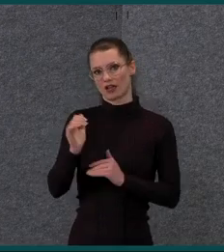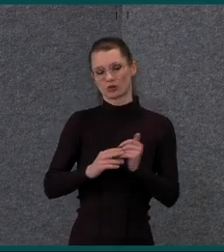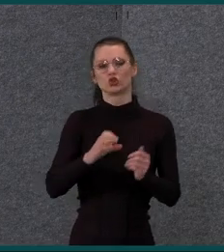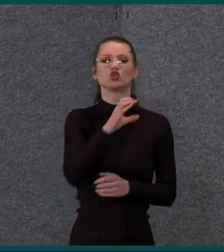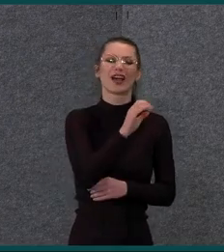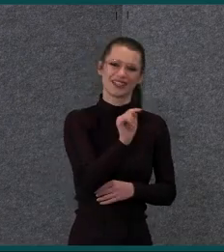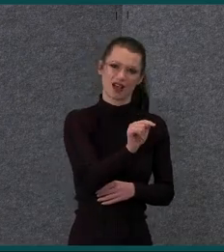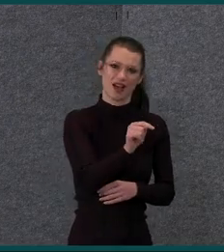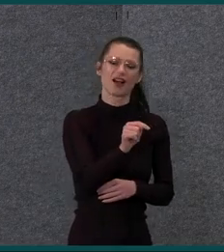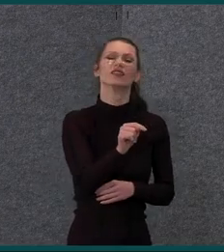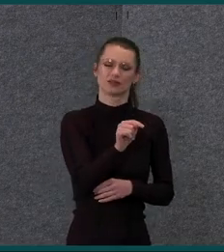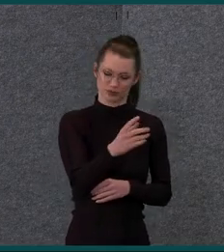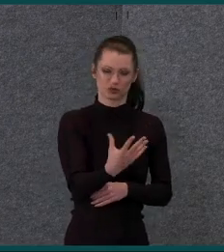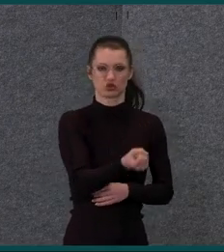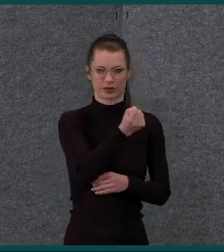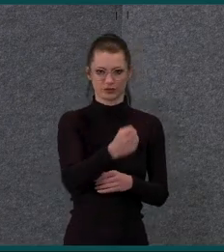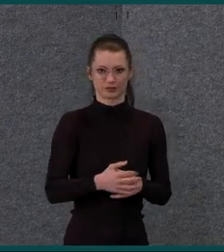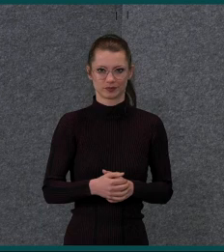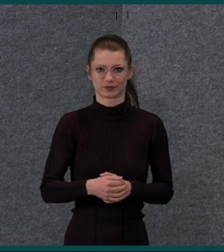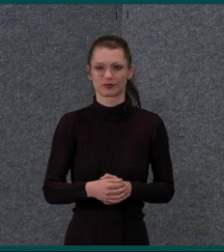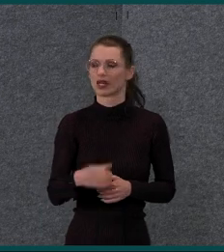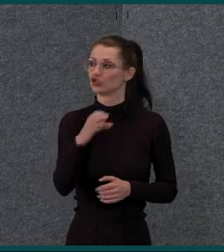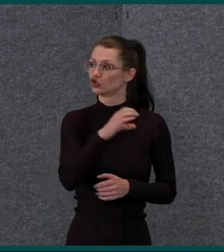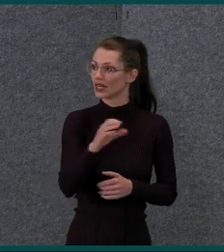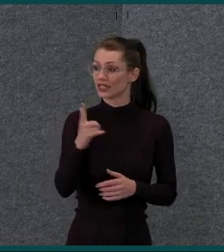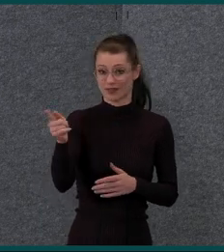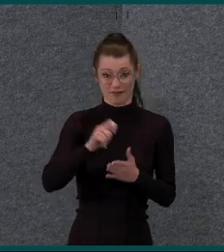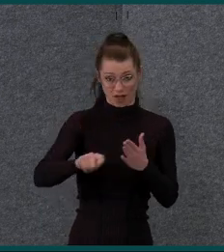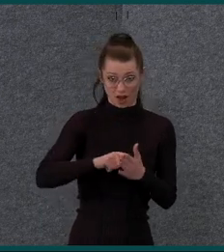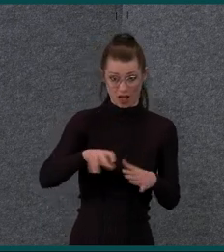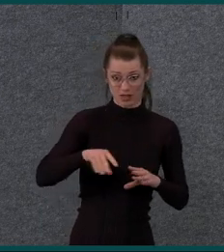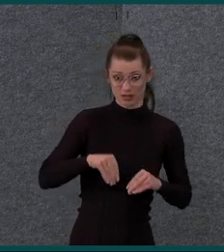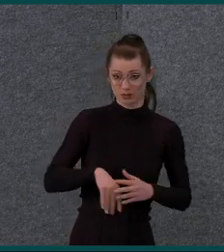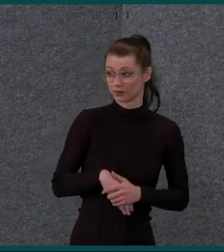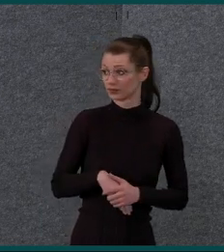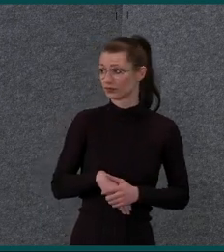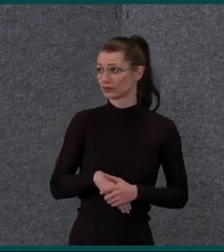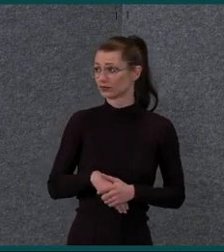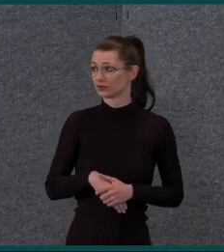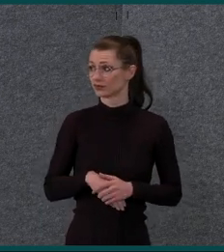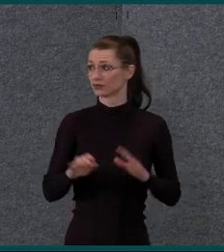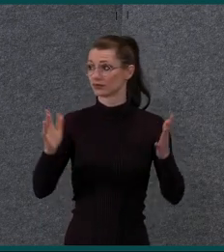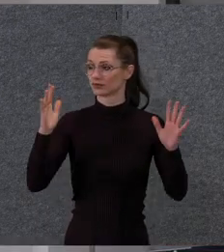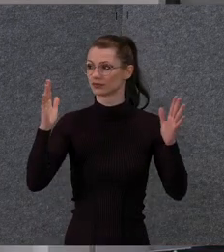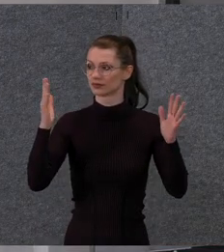das Quorum erreicht. Und liebe Shahina, nimmst du die Wahl an?